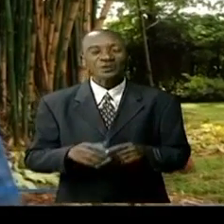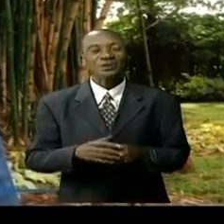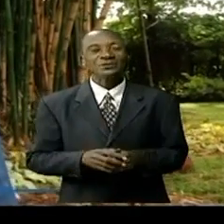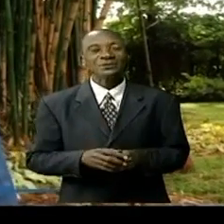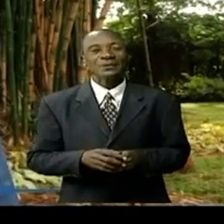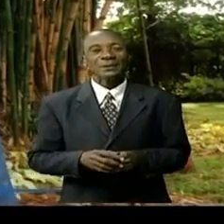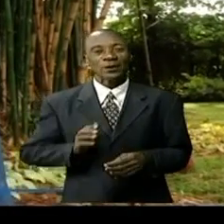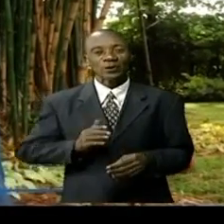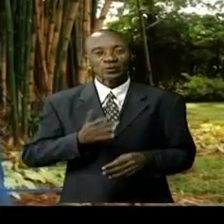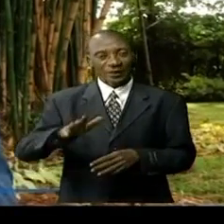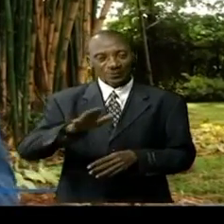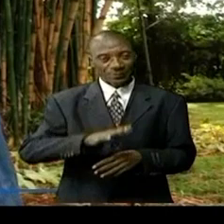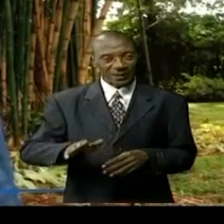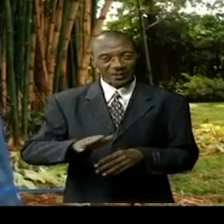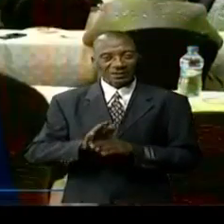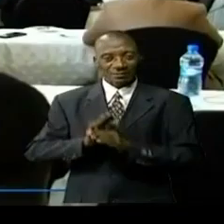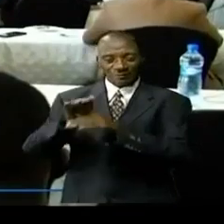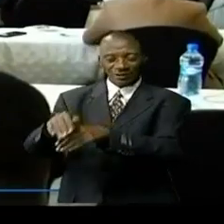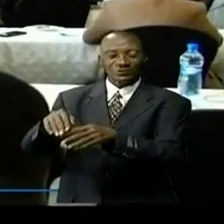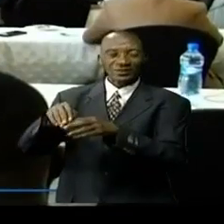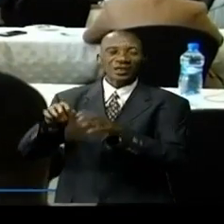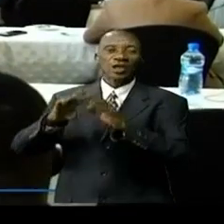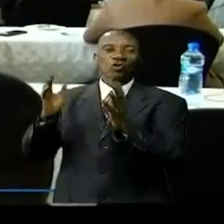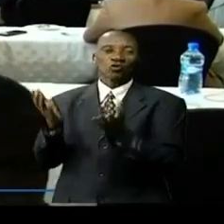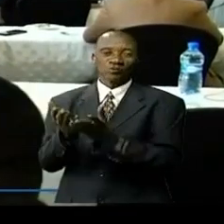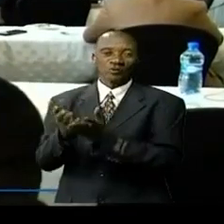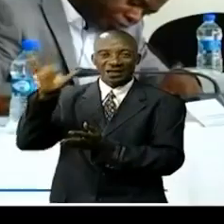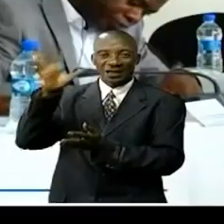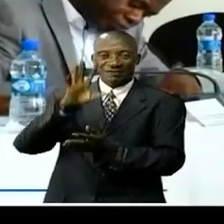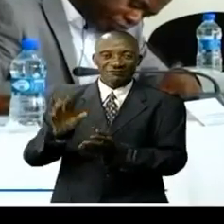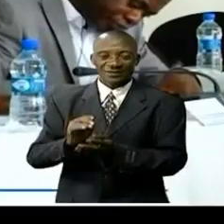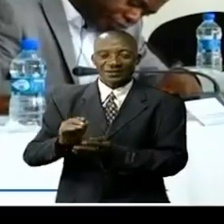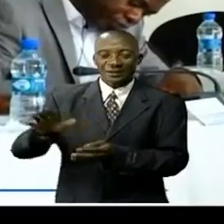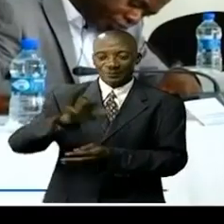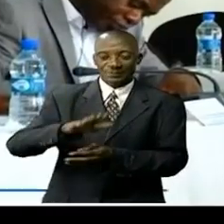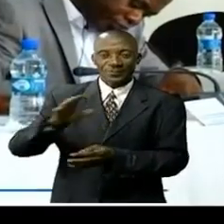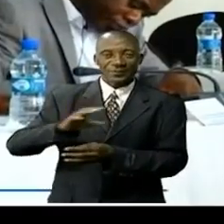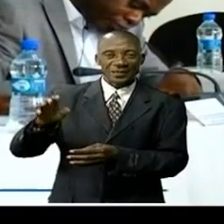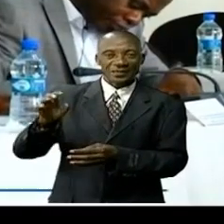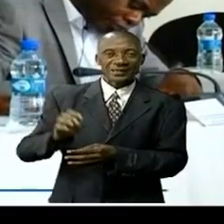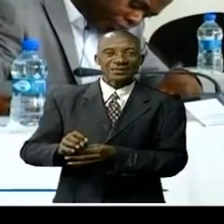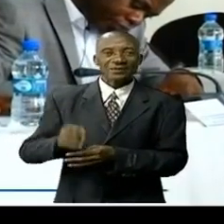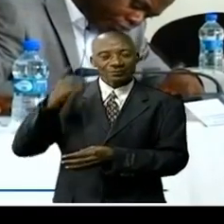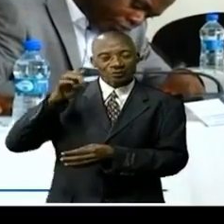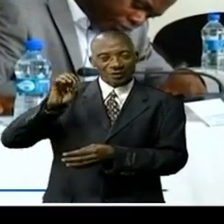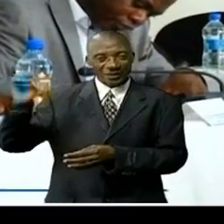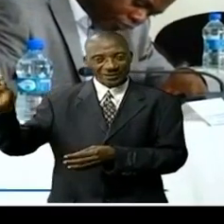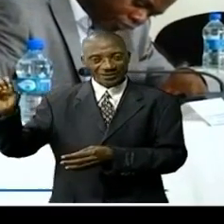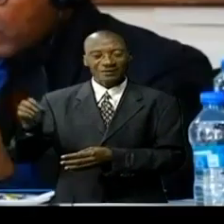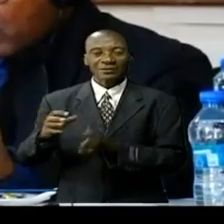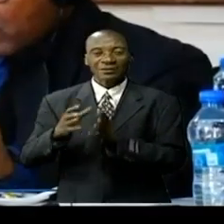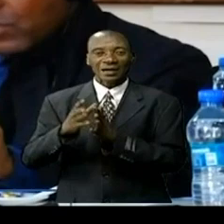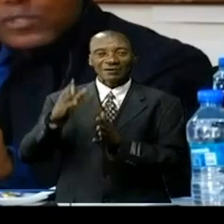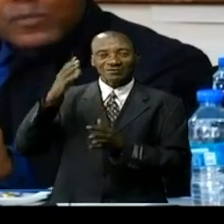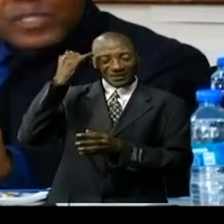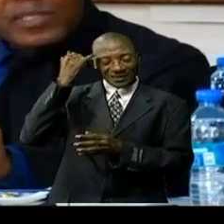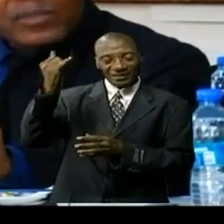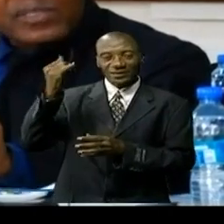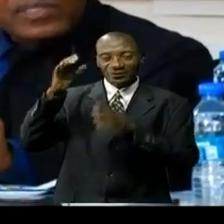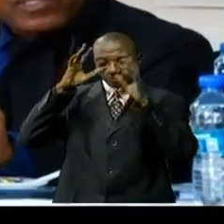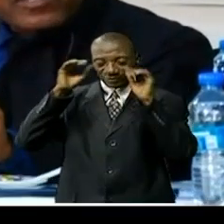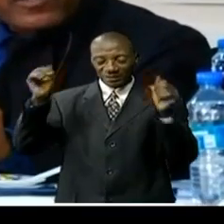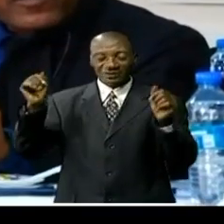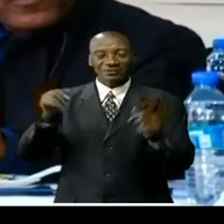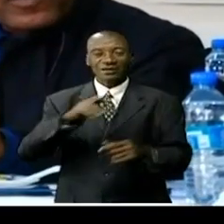d'entrer dans la communauté de l'Afrique de l'Est par l'initiative de son Excellence Monsieur le Président de la